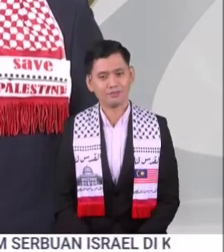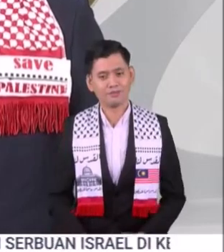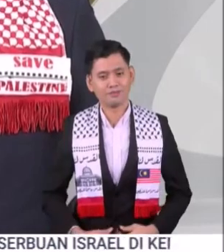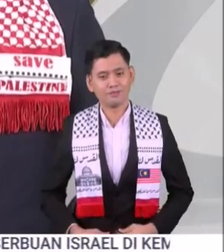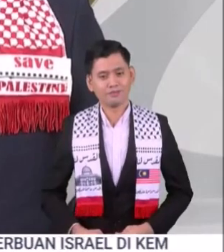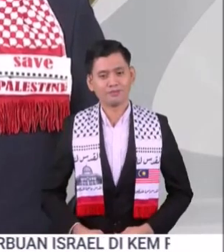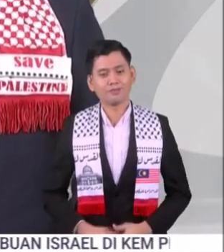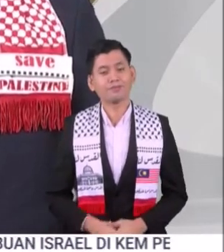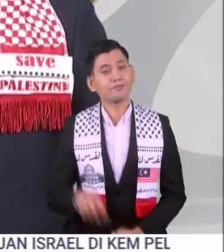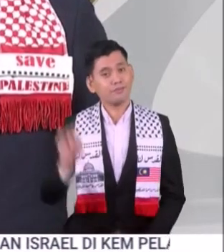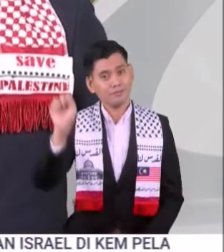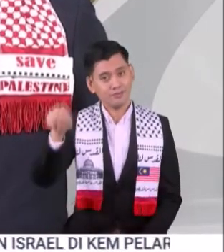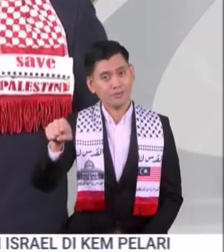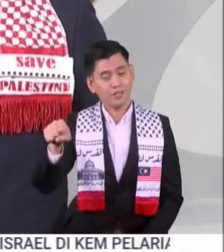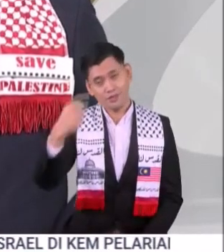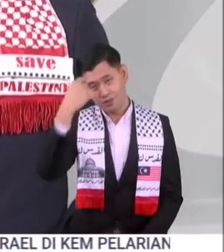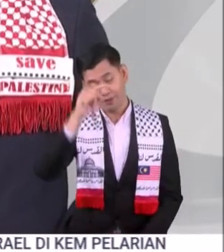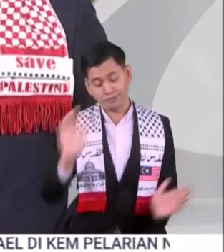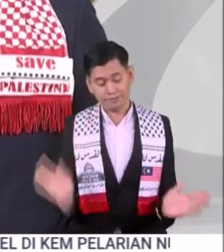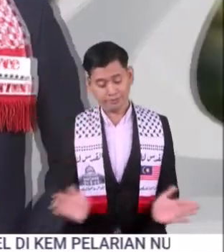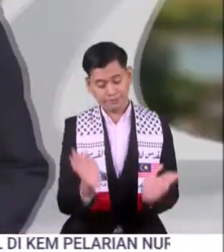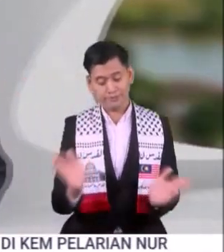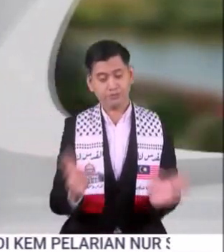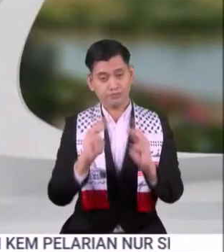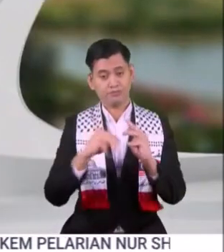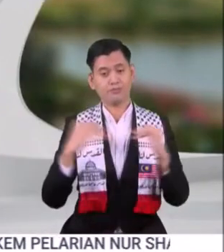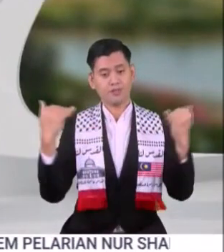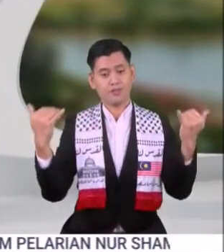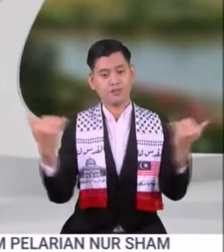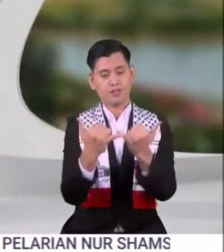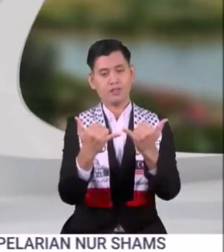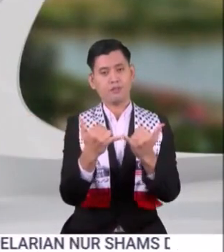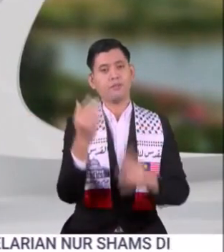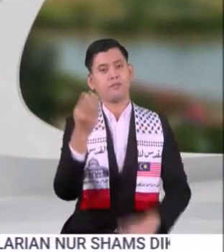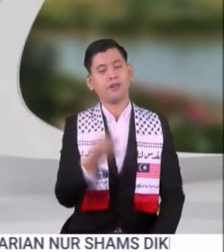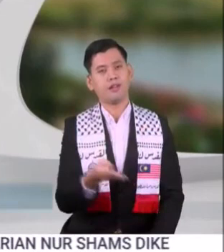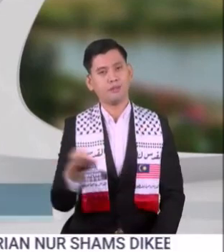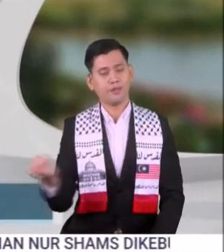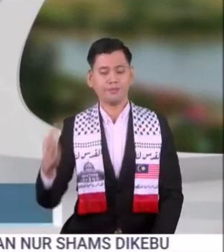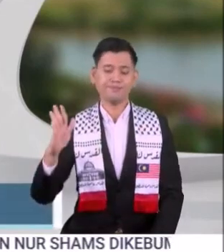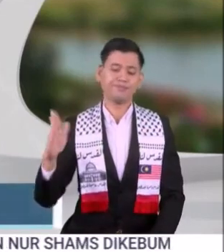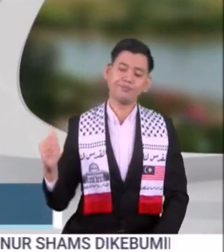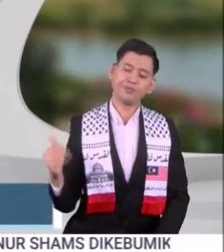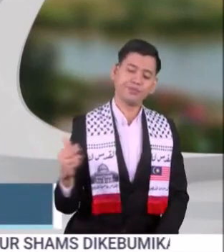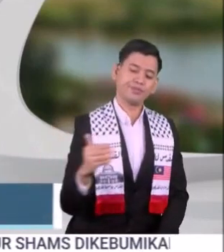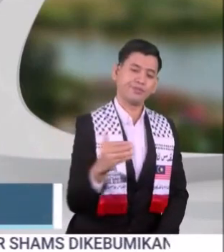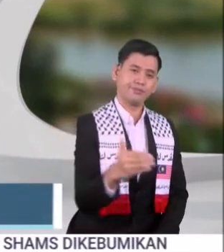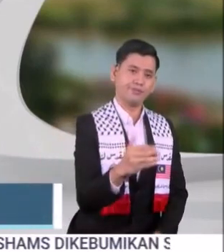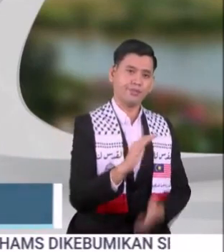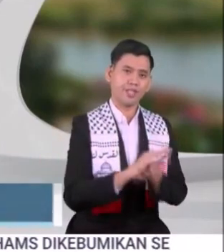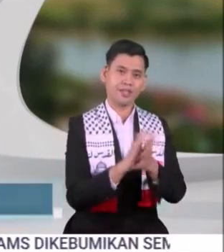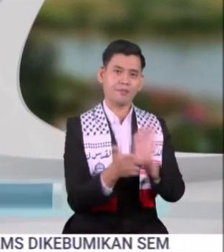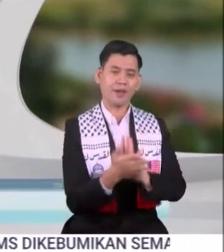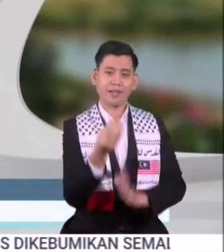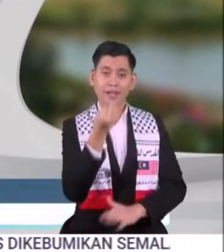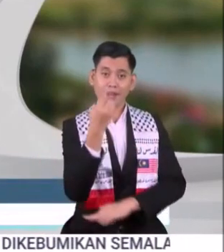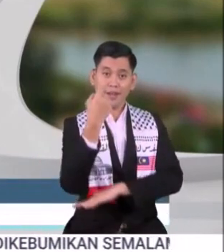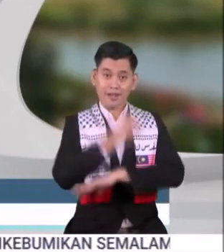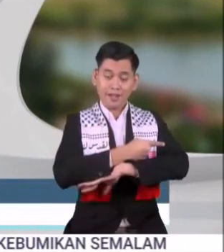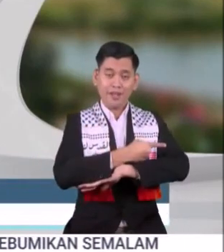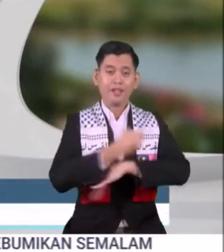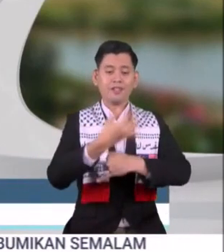baharum ya Bagi menggalakkan masyarakat dalam pengambilan produk aquakultur sebagai hidangan harian jabatan perikanan